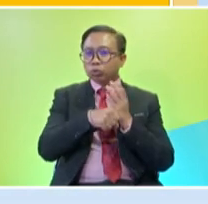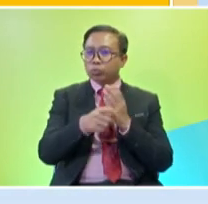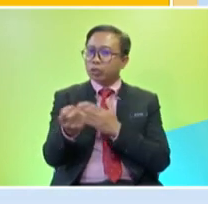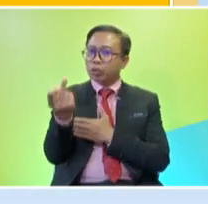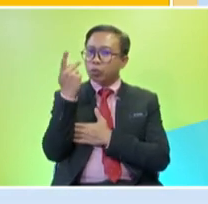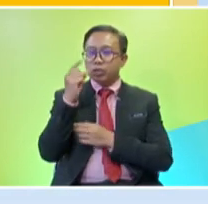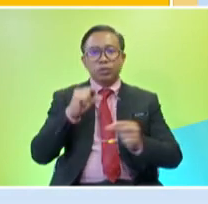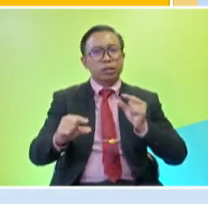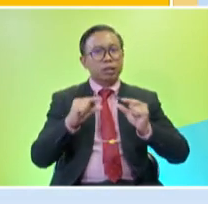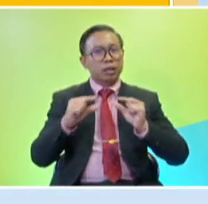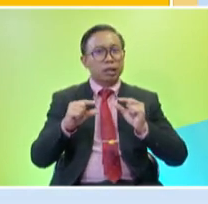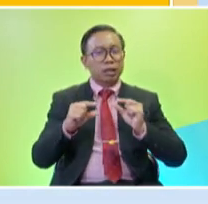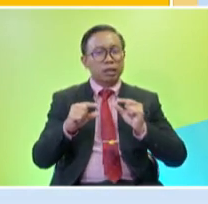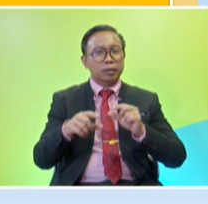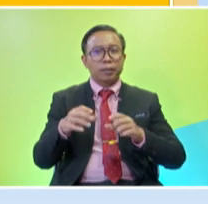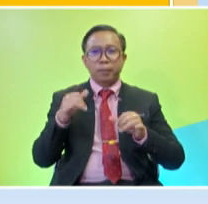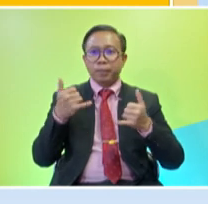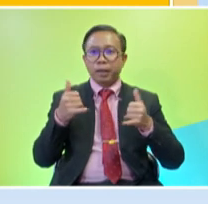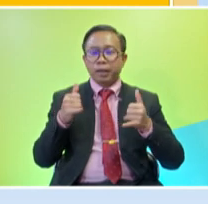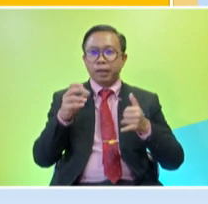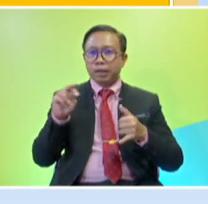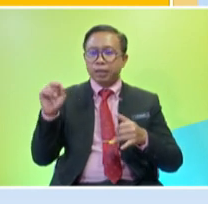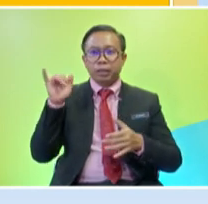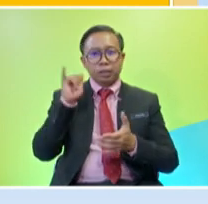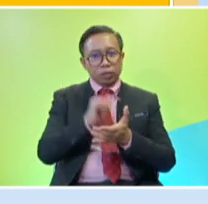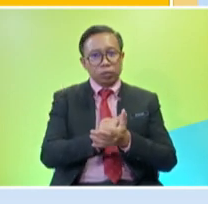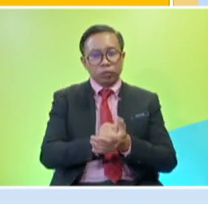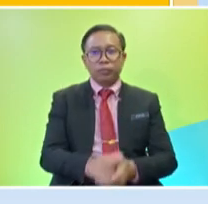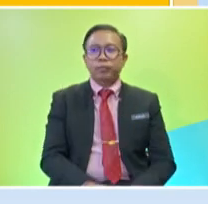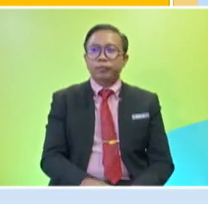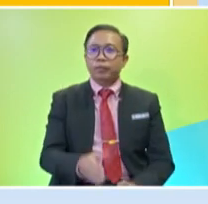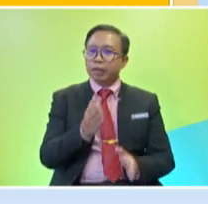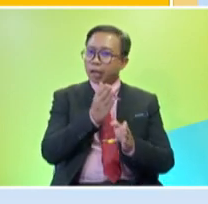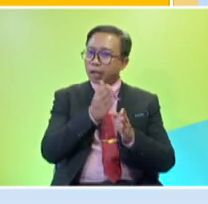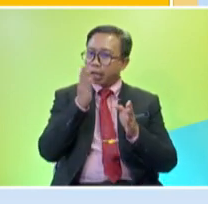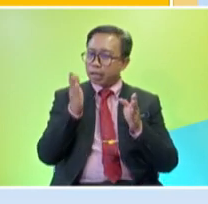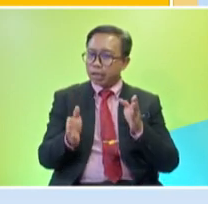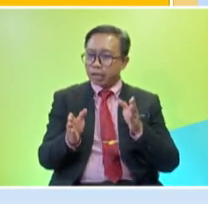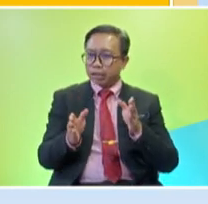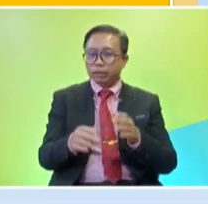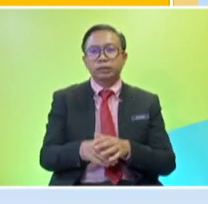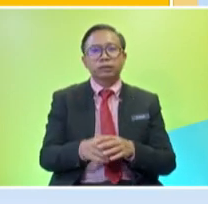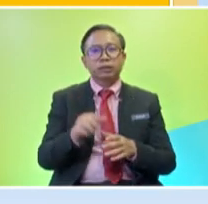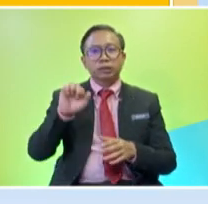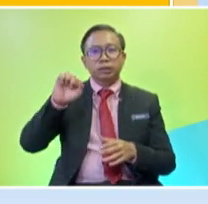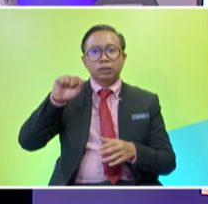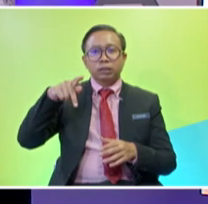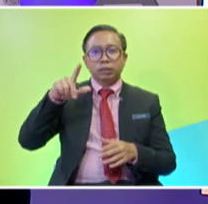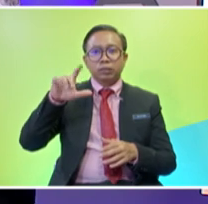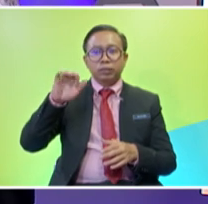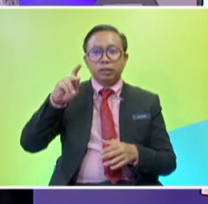menggerakkan mainan tersebut jadi ini adalah antara aplikasi sel kimia